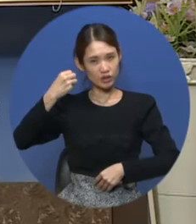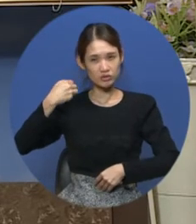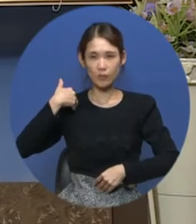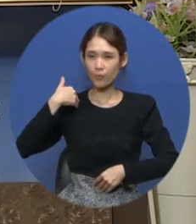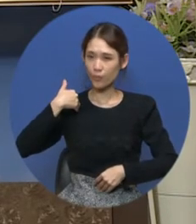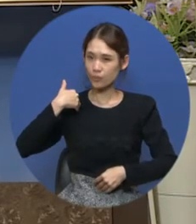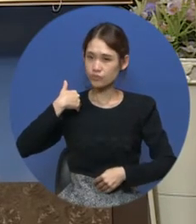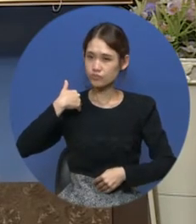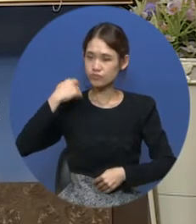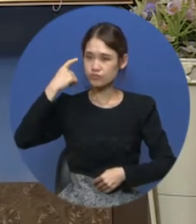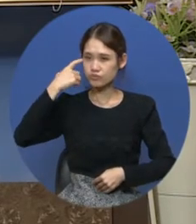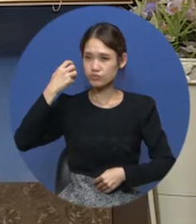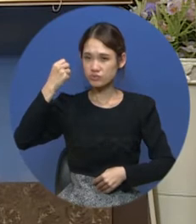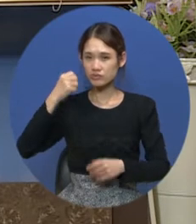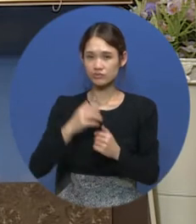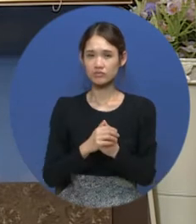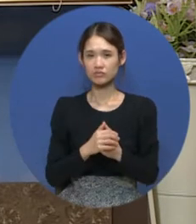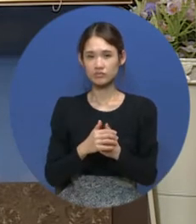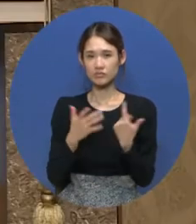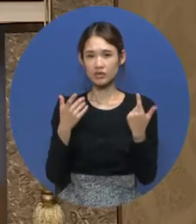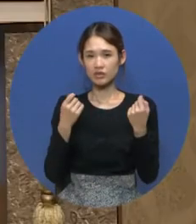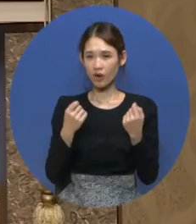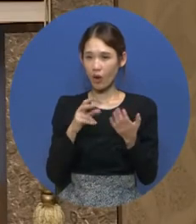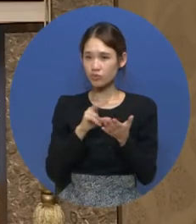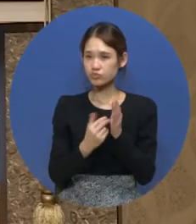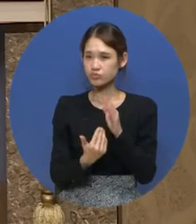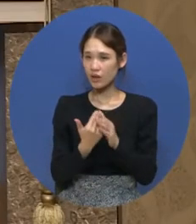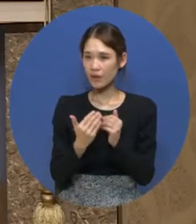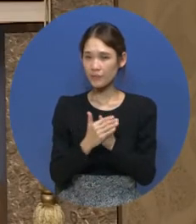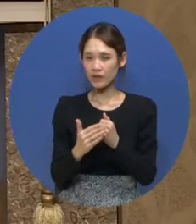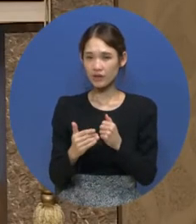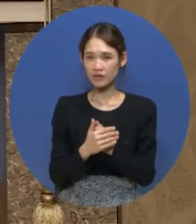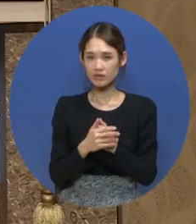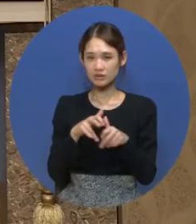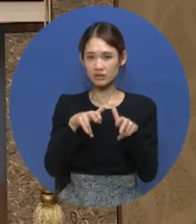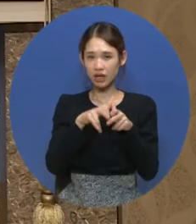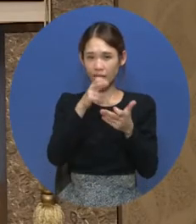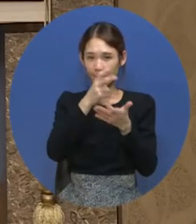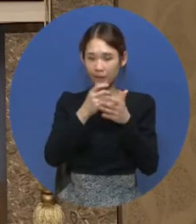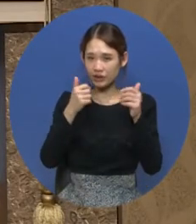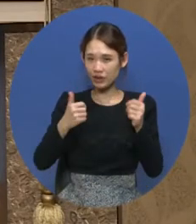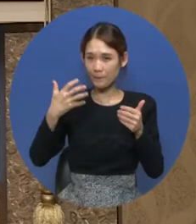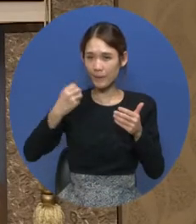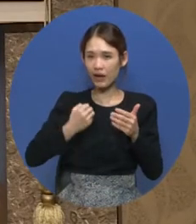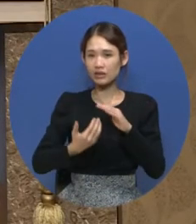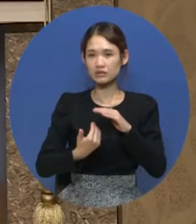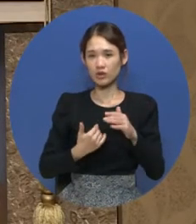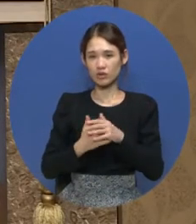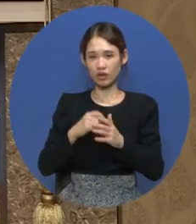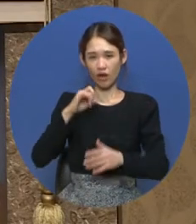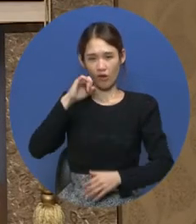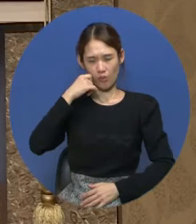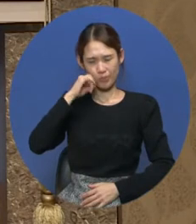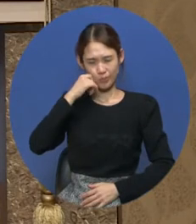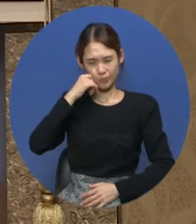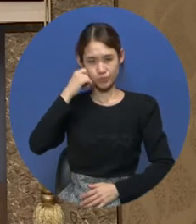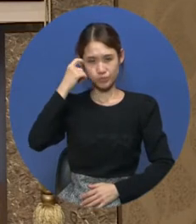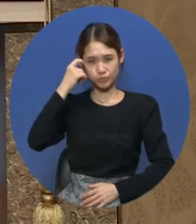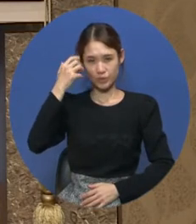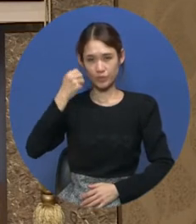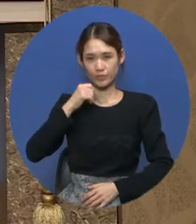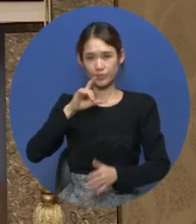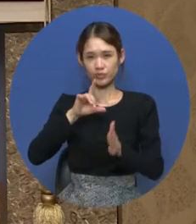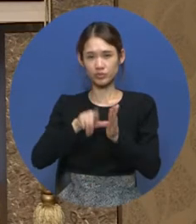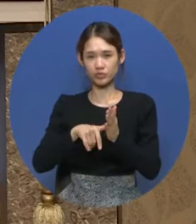생각이 되거든요 어그 검도 때문에 우리 이제 장애 판정 받기 전에 굉장히 어렵고 힘들어 하는 분들이 제일 우리한테